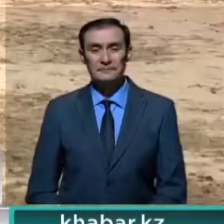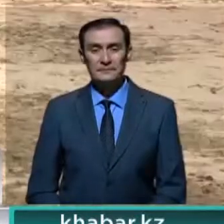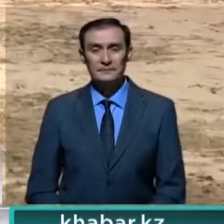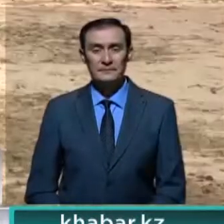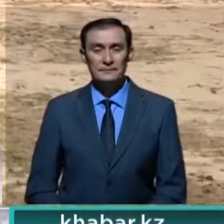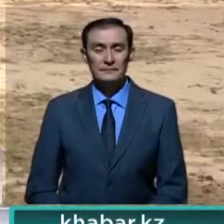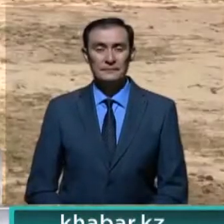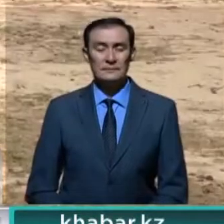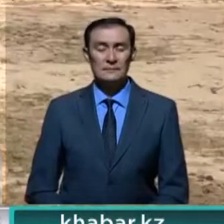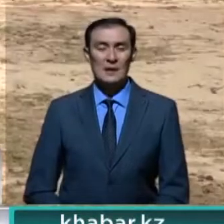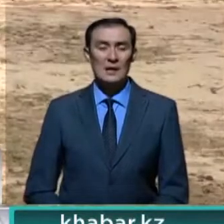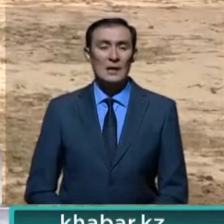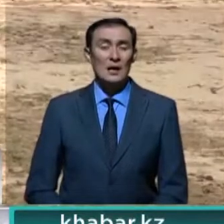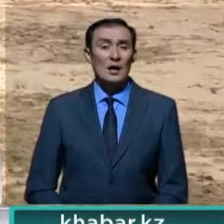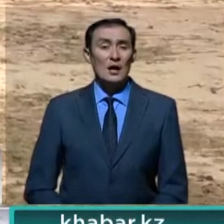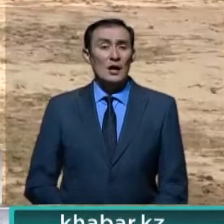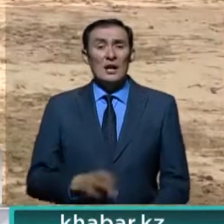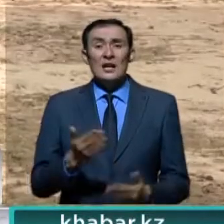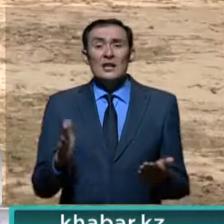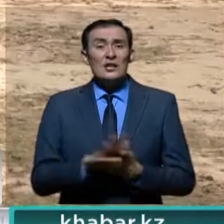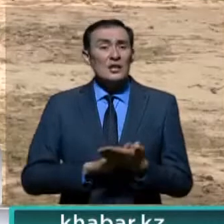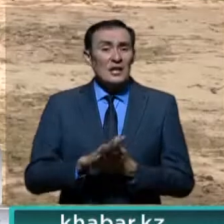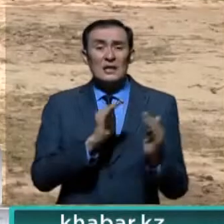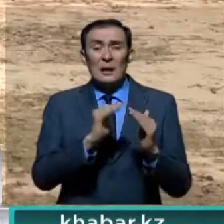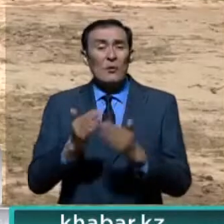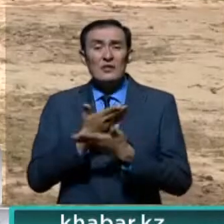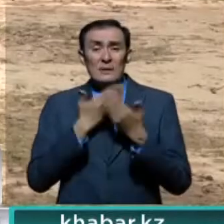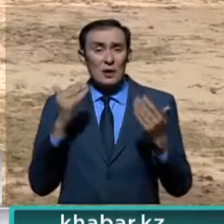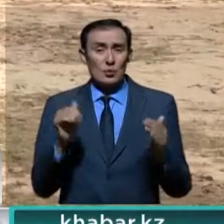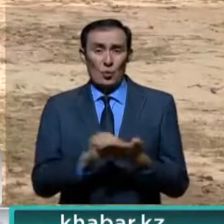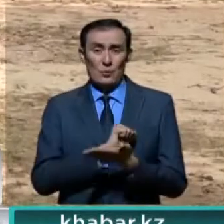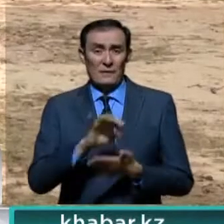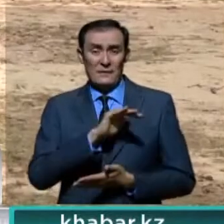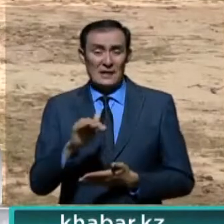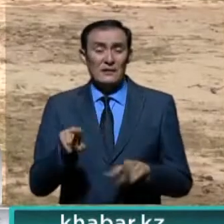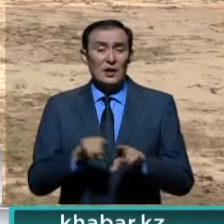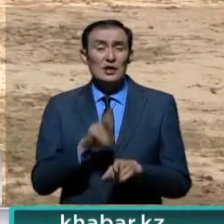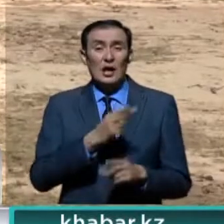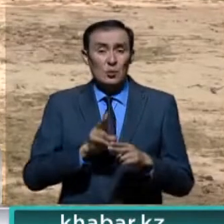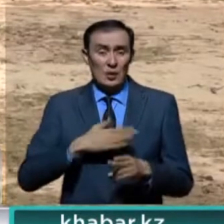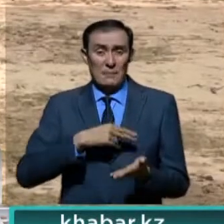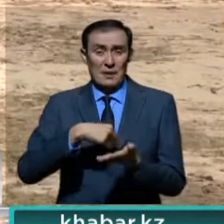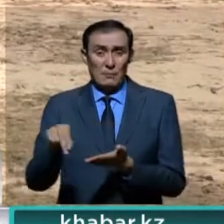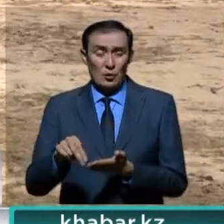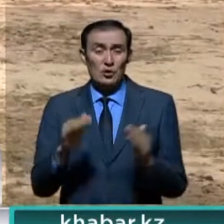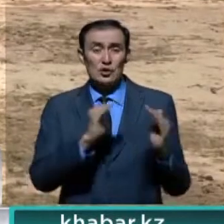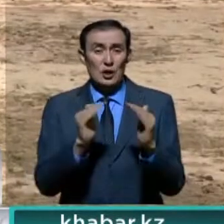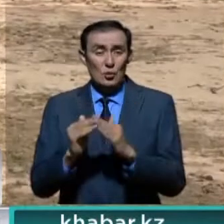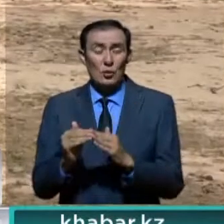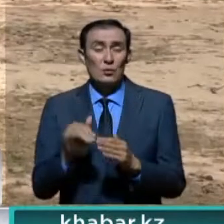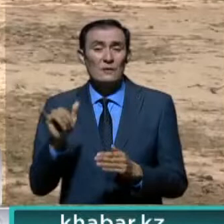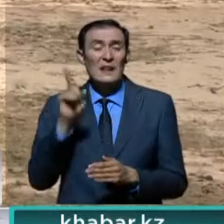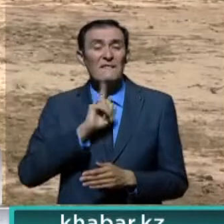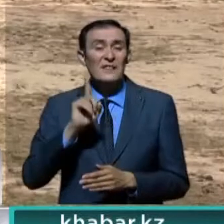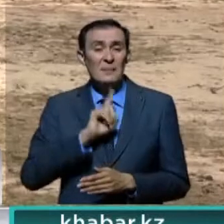нём ни один из местных домов не имеет официальных документов в том числе этот что приобрел я жилье у зимовок говорят для